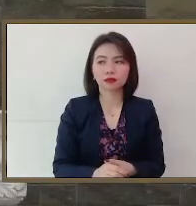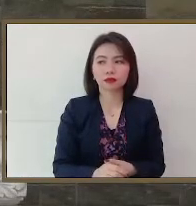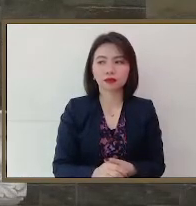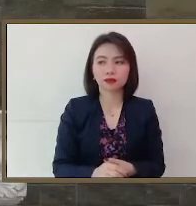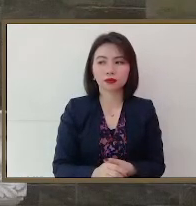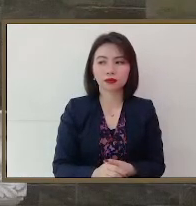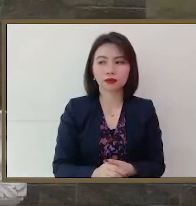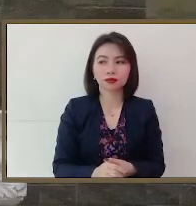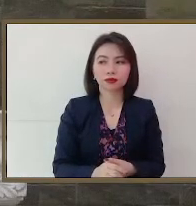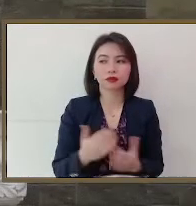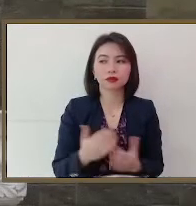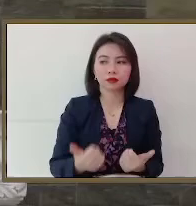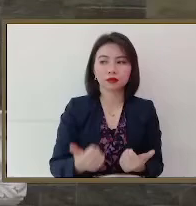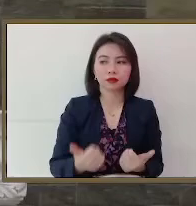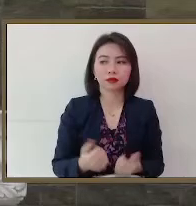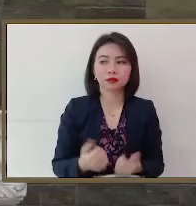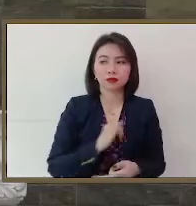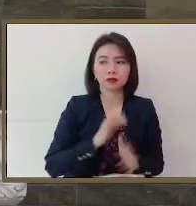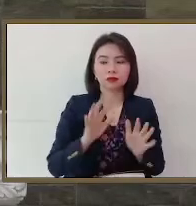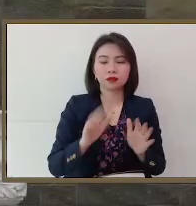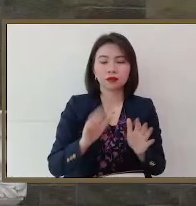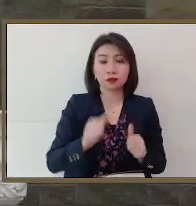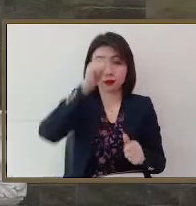alala ko yung kausap ko.